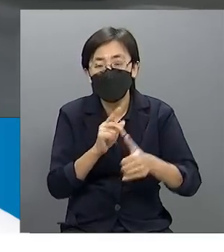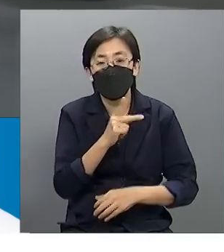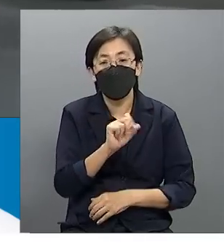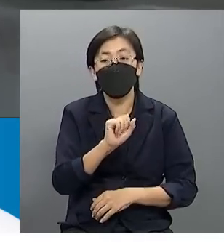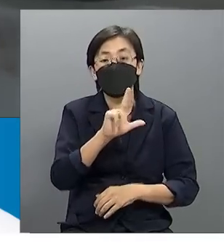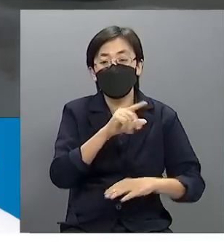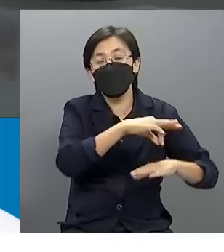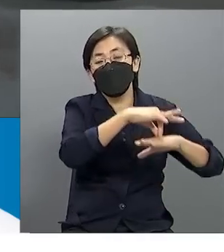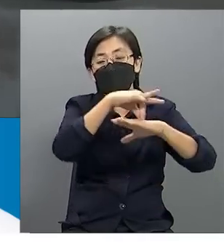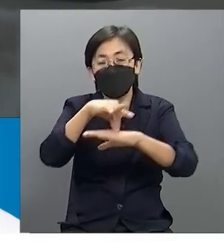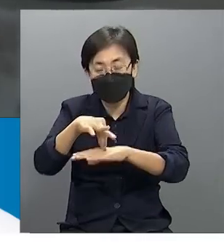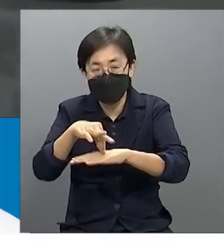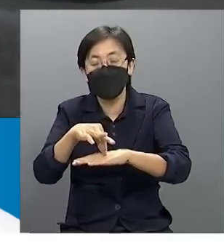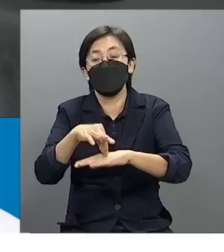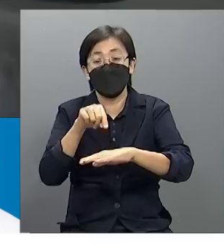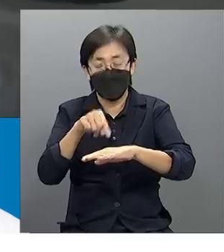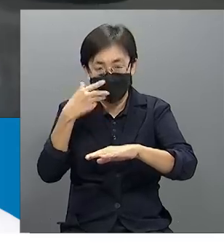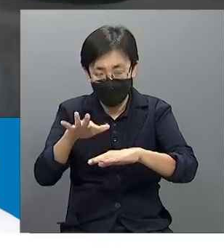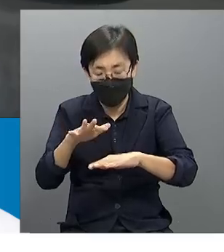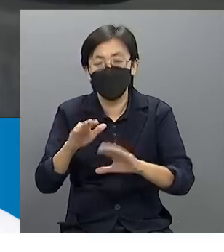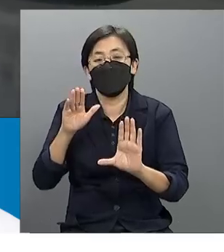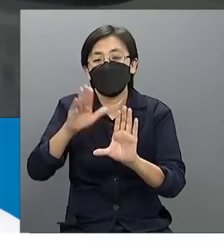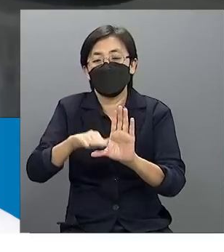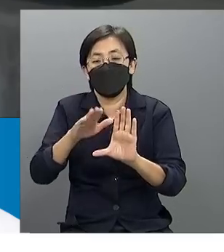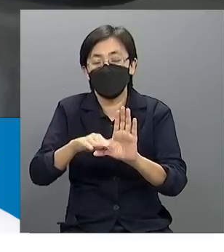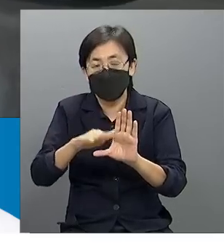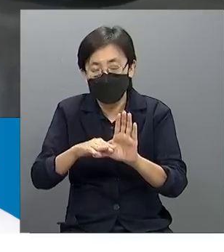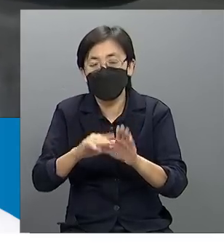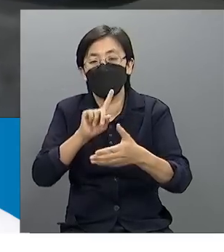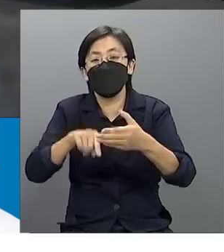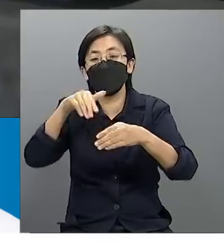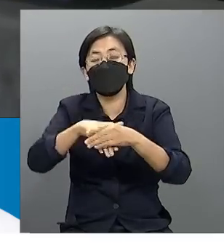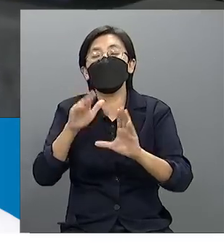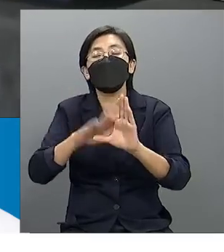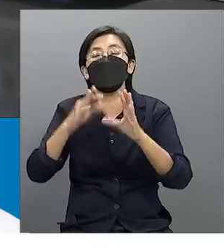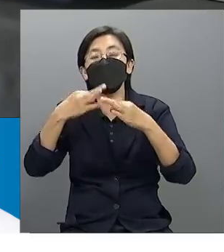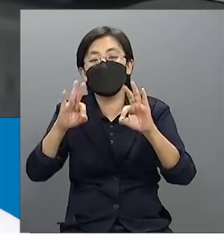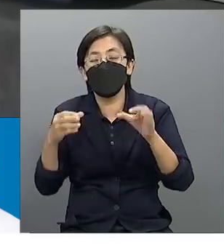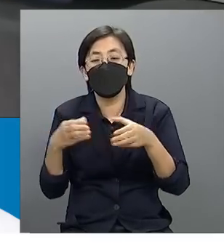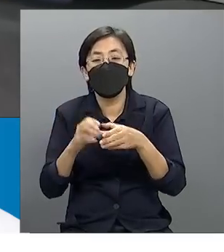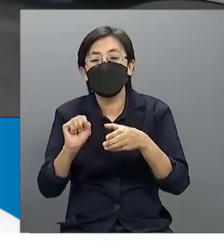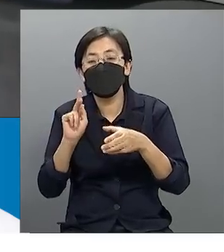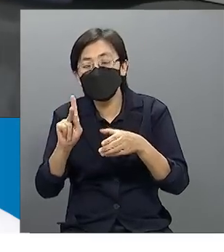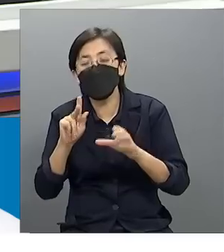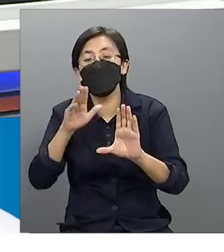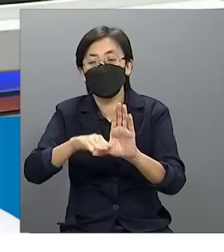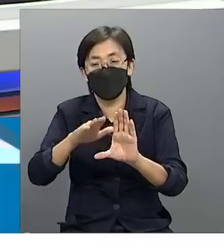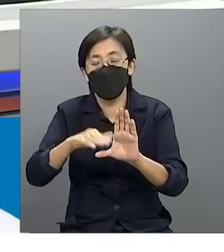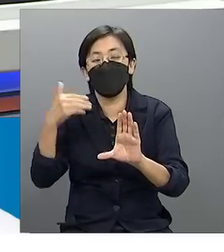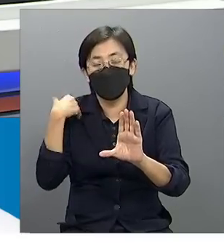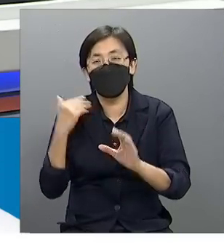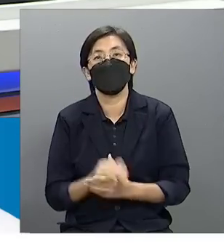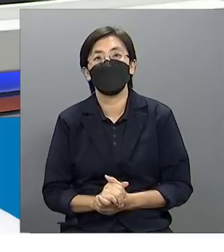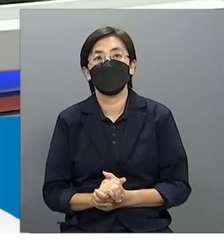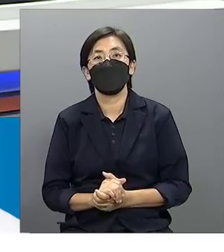สมัครผู้ว่ากทม.ในนามผู้สมัครอิสระครับแล้วก็มีทีมงานสก.ที่ลงสมัครด้วยที่จบไปก็เป็นการ